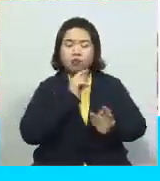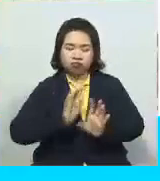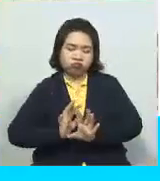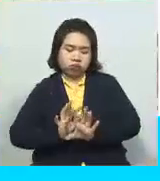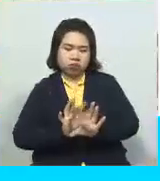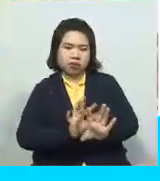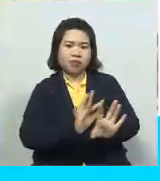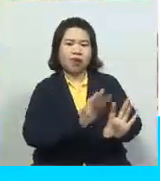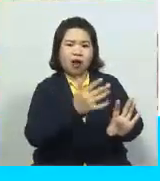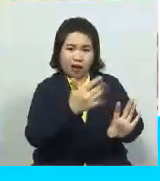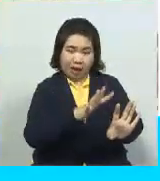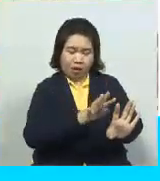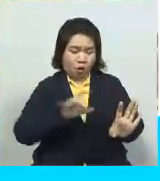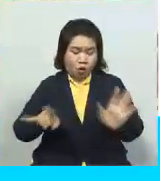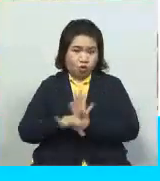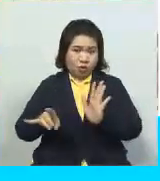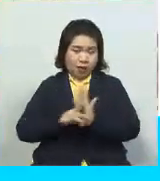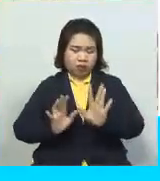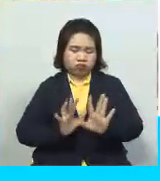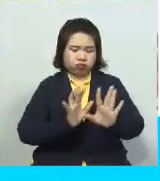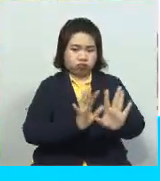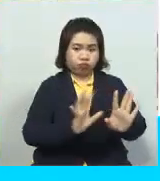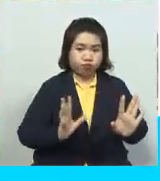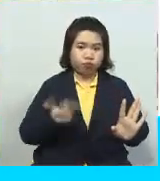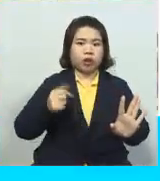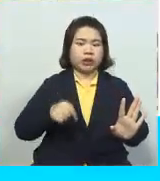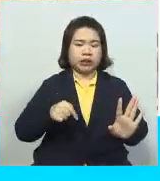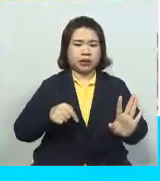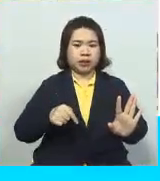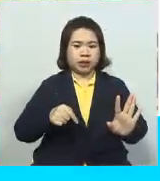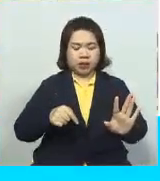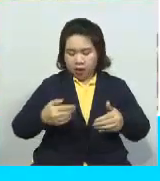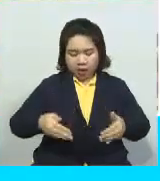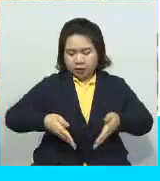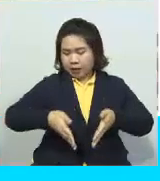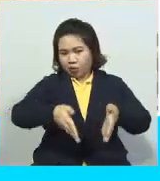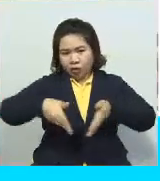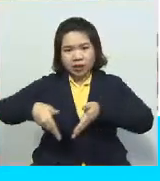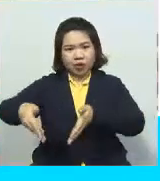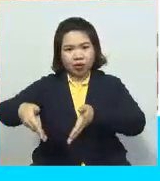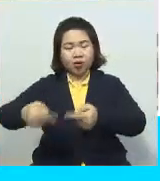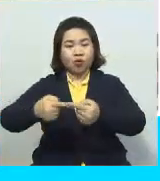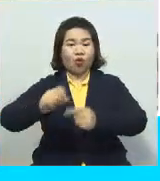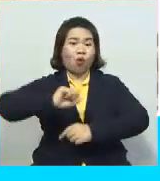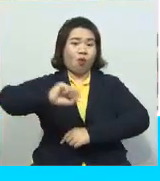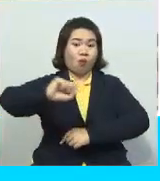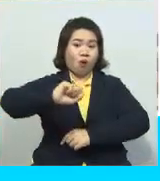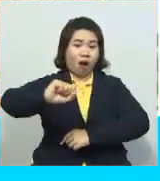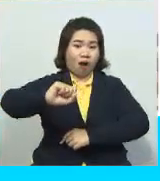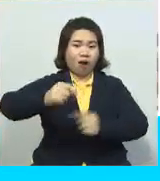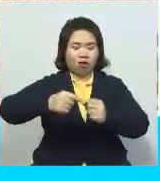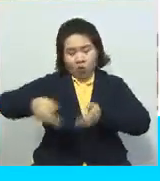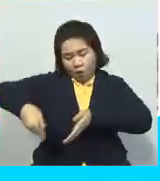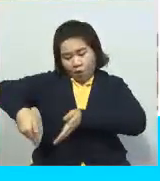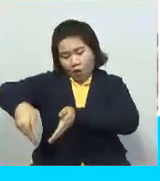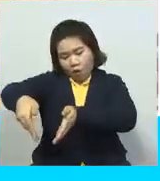เมื่อท้ายขบวนเข้าไปเสร็จตรงนี้ถนนทั้งหมดที่อยู่ฝั่งขวาของคลองคูเมืองไม่ว่าจะ